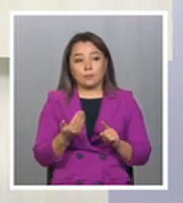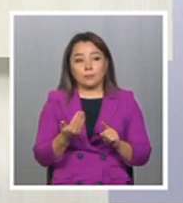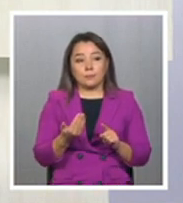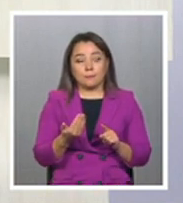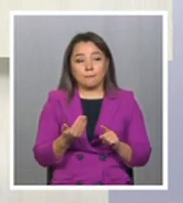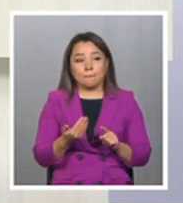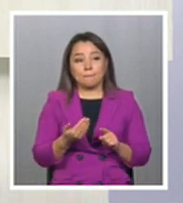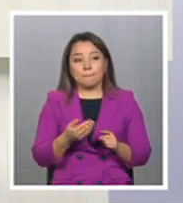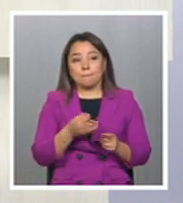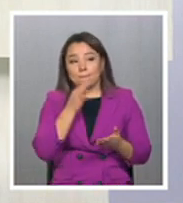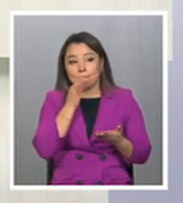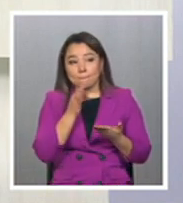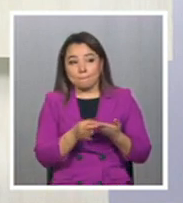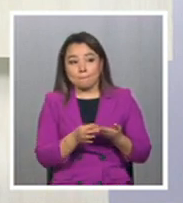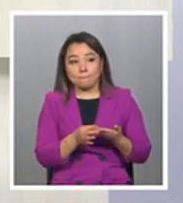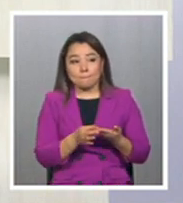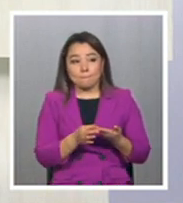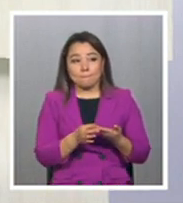мәндерін